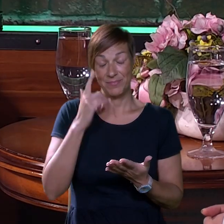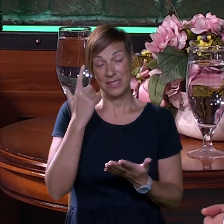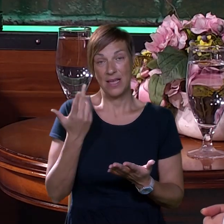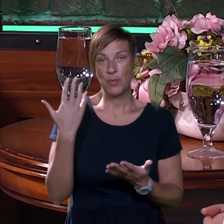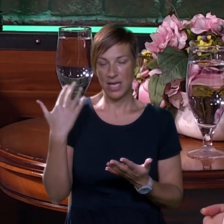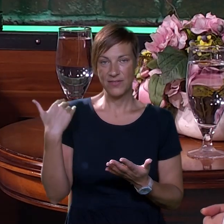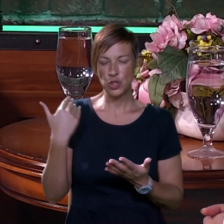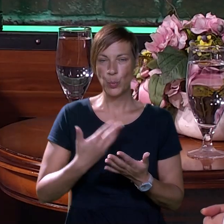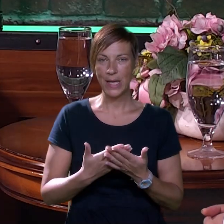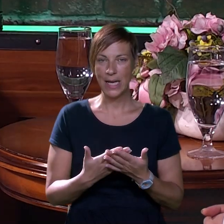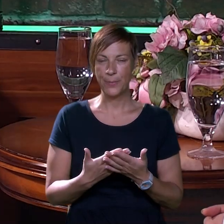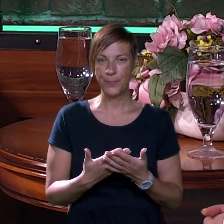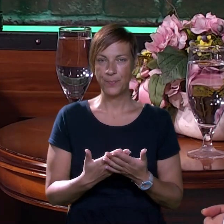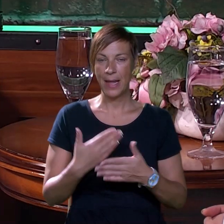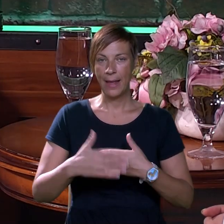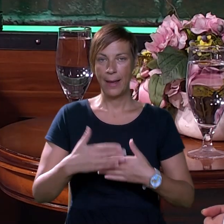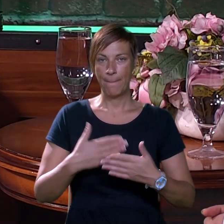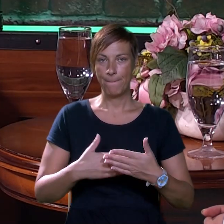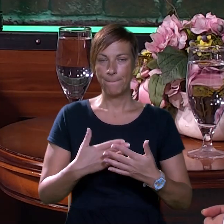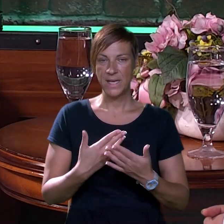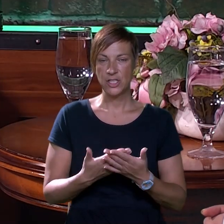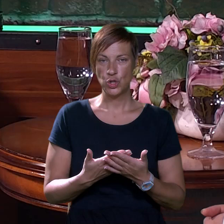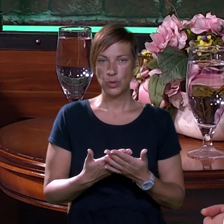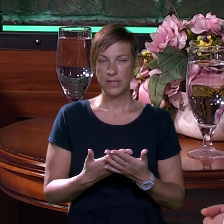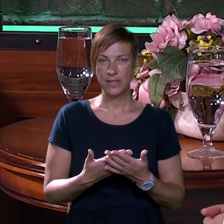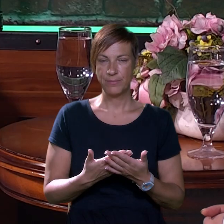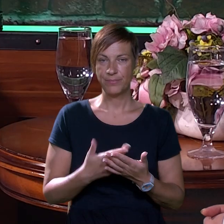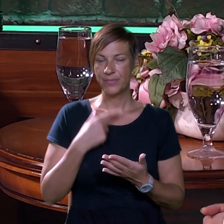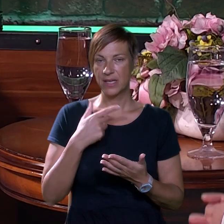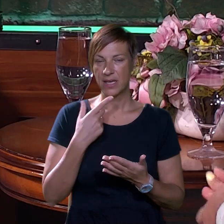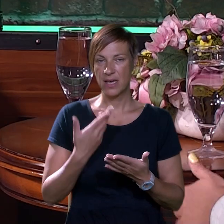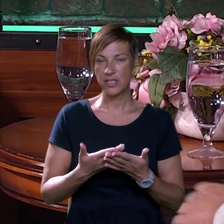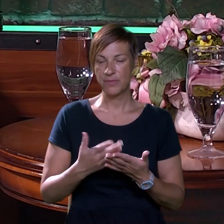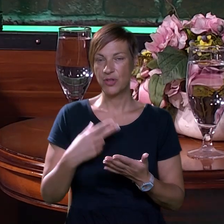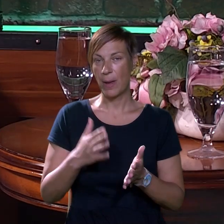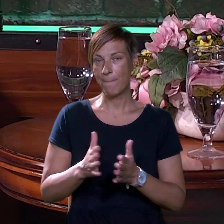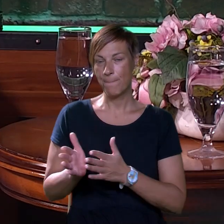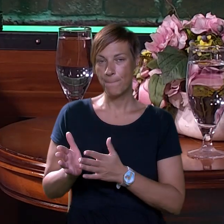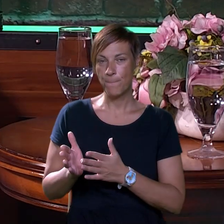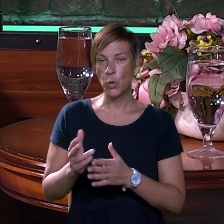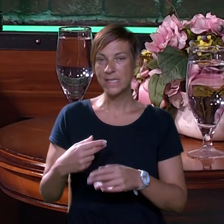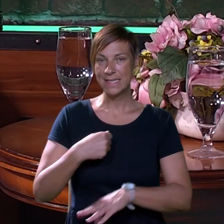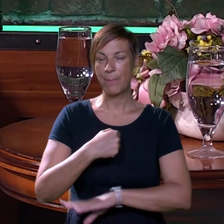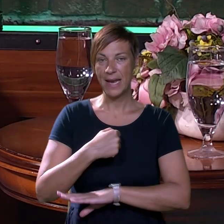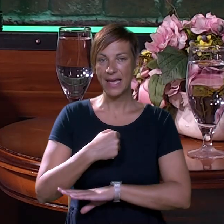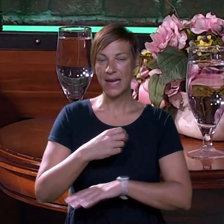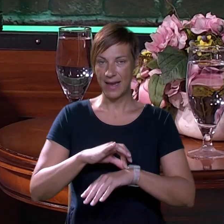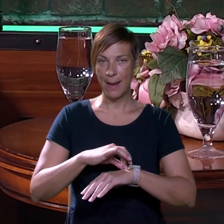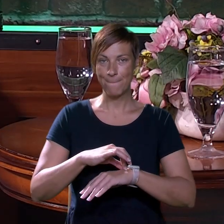znamo sami kakvi su bili. Međutim, to je opet kažem, opet je posebna